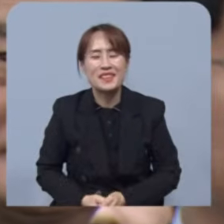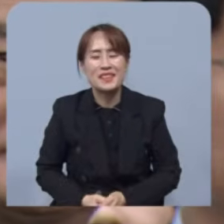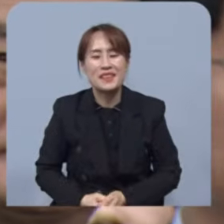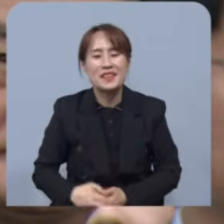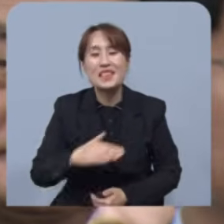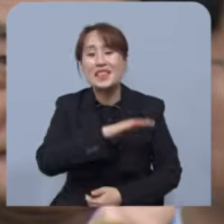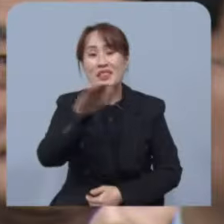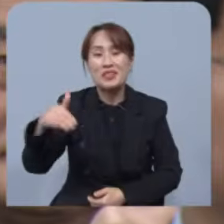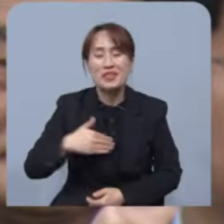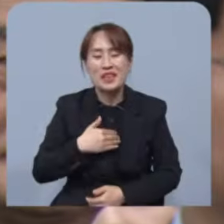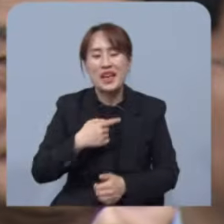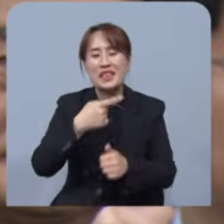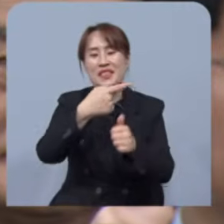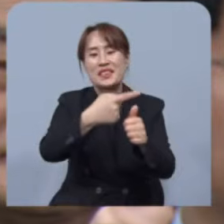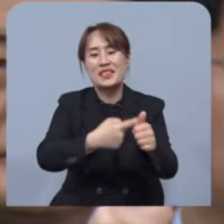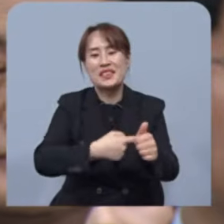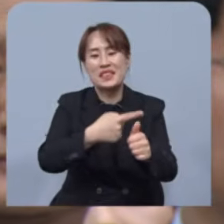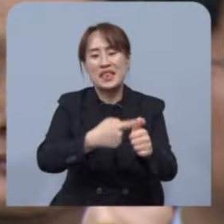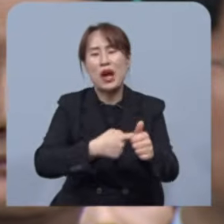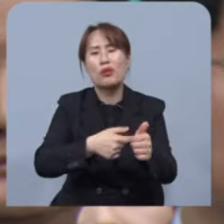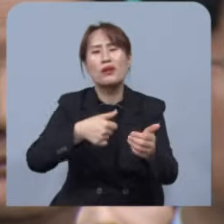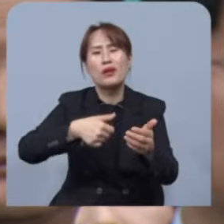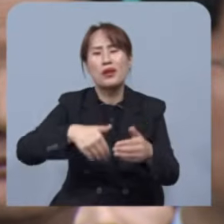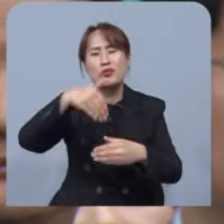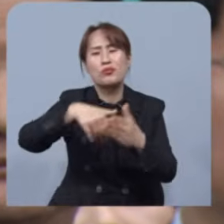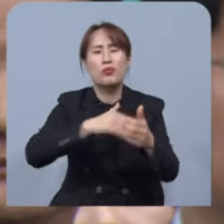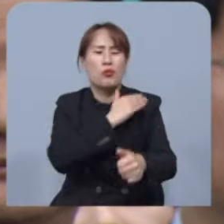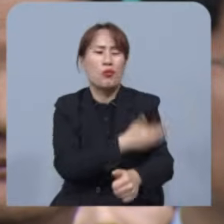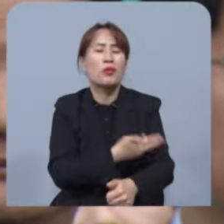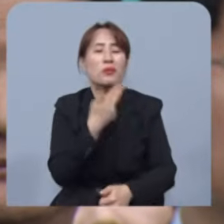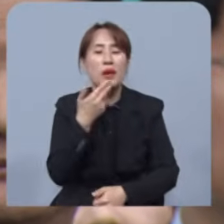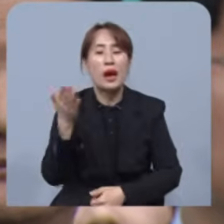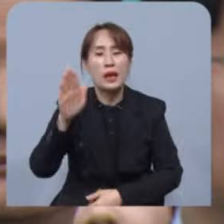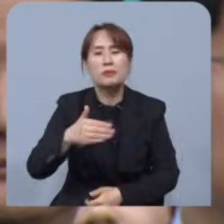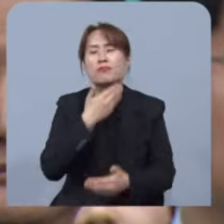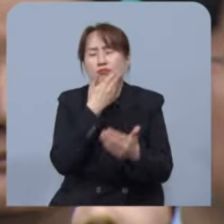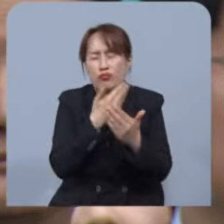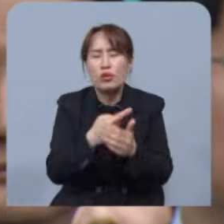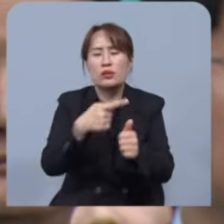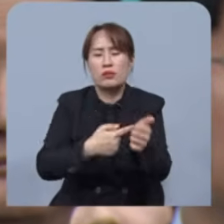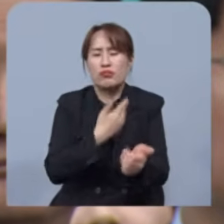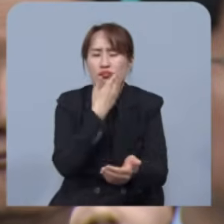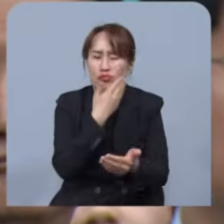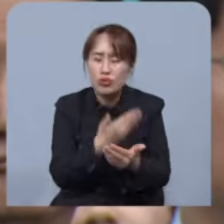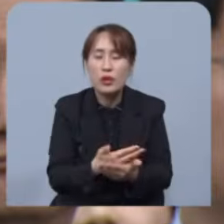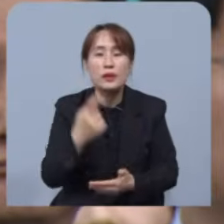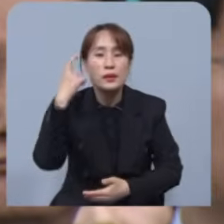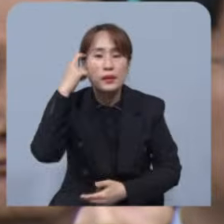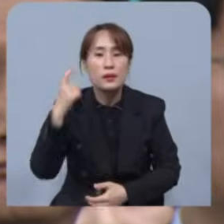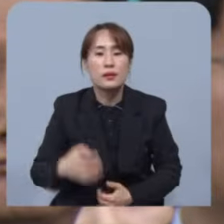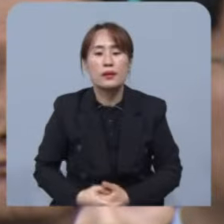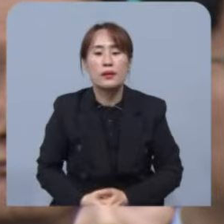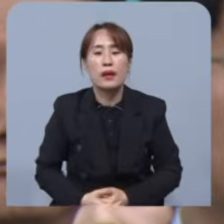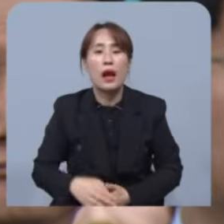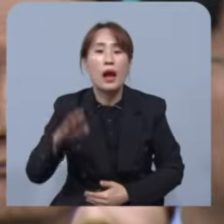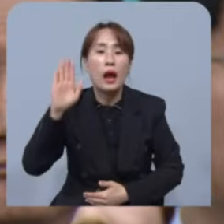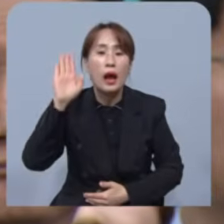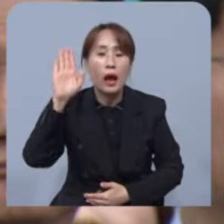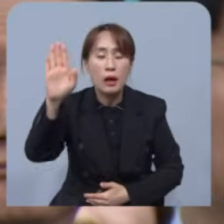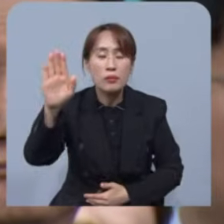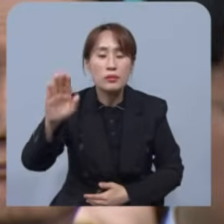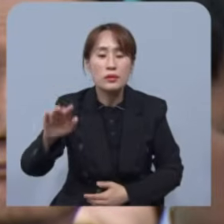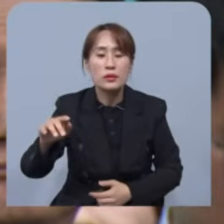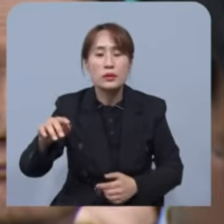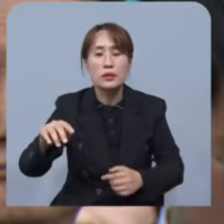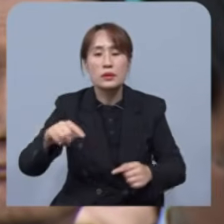우리가 얘기하죠. 자연에는 투표권이 없다고. 그렇지만 중요합니다. 중요하다고 생각이 들고 앞으로